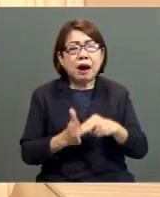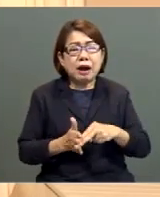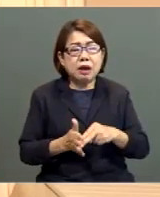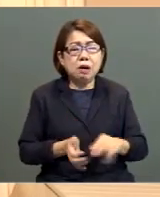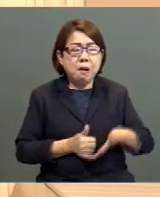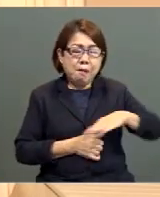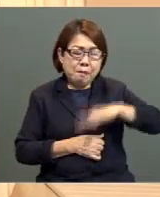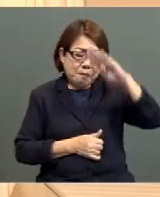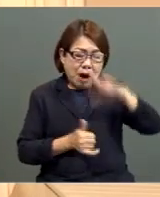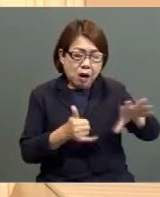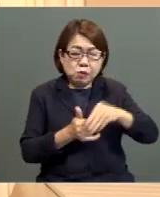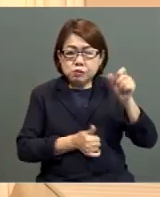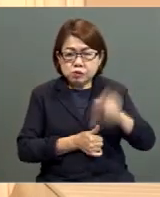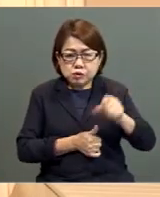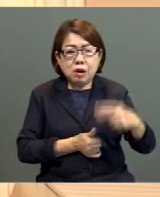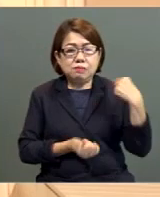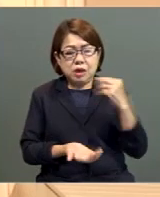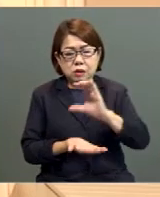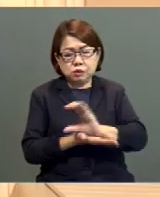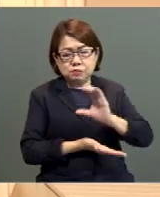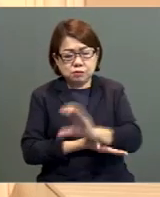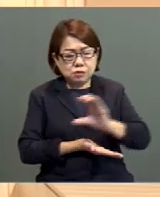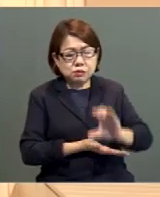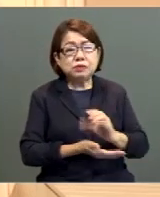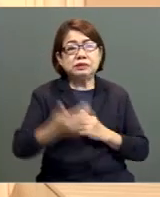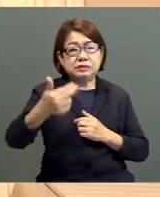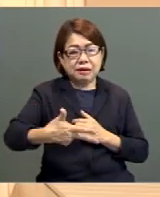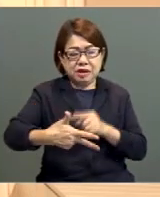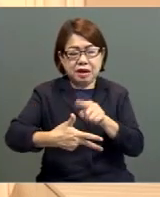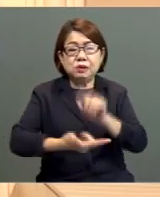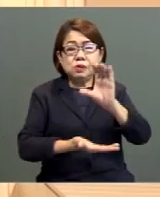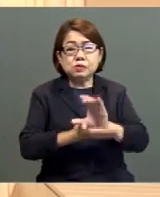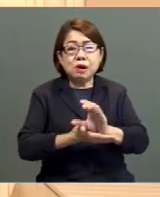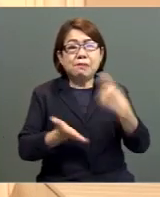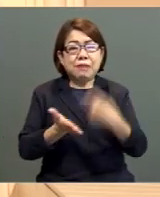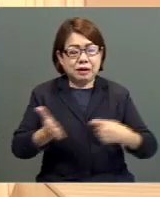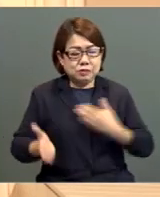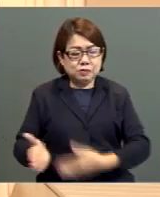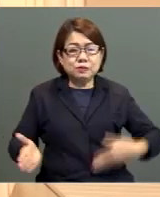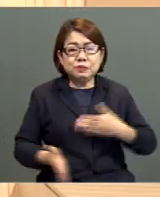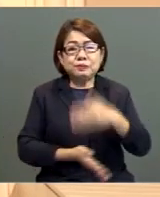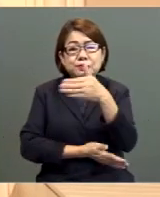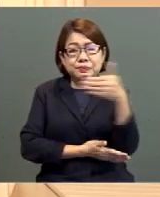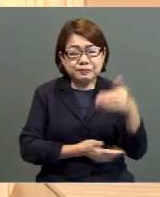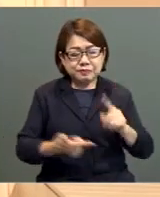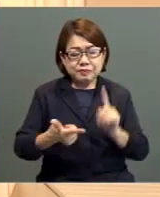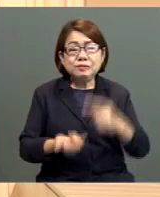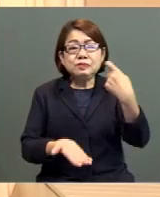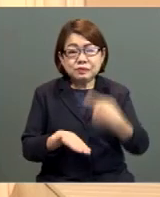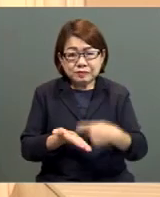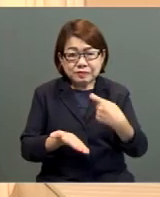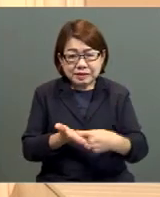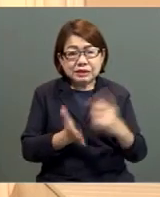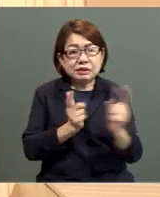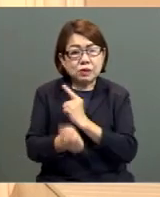นั้นจะมีอยู่3กองทุนก็คือกองทุนหลักประกันสุขภาพแห่งชาติกองทุนรักษาพยาบาลประกันสังคม